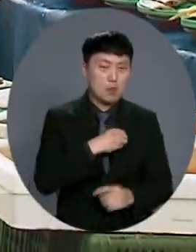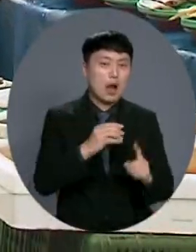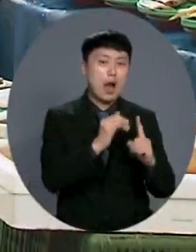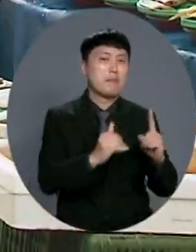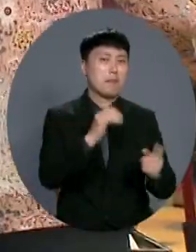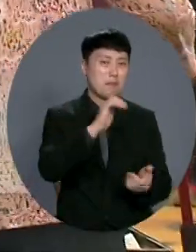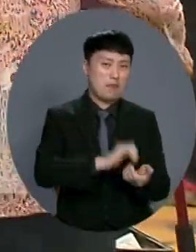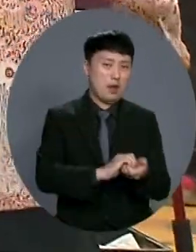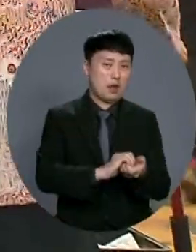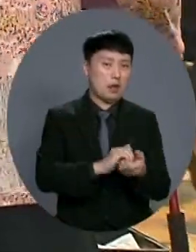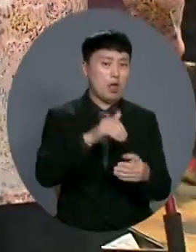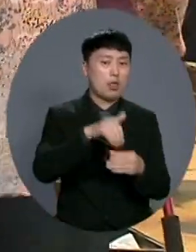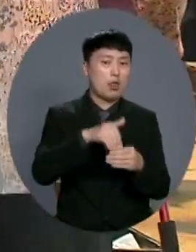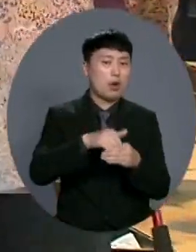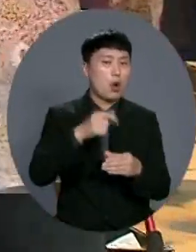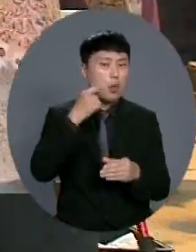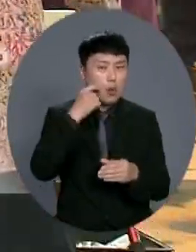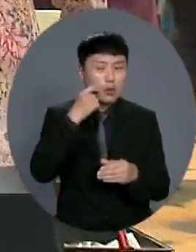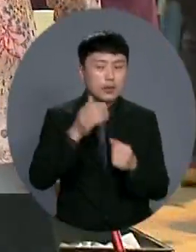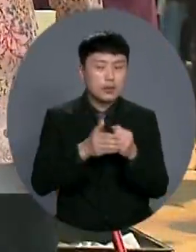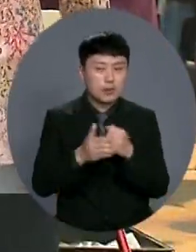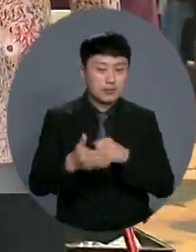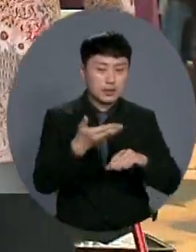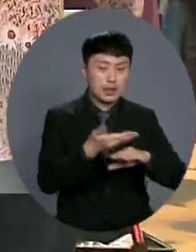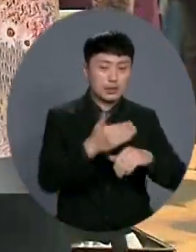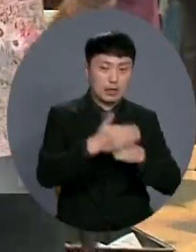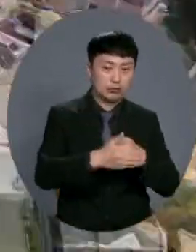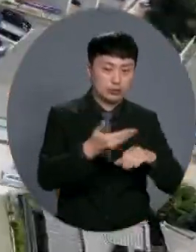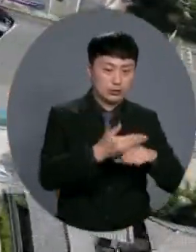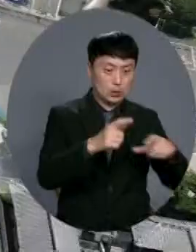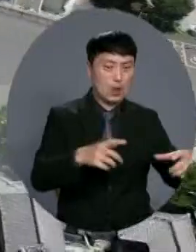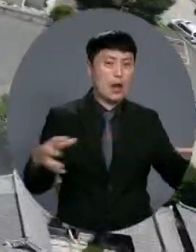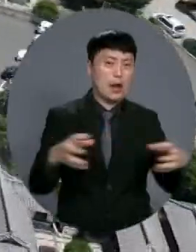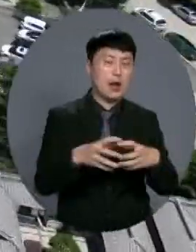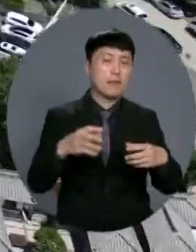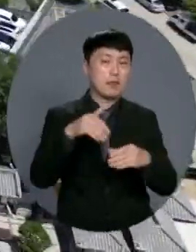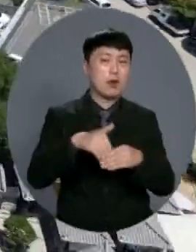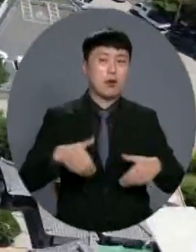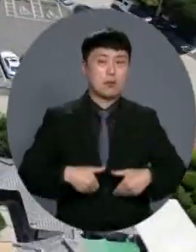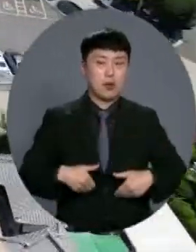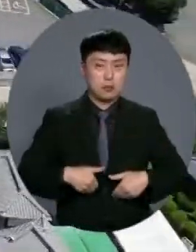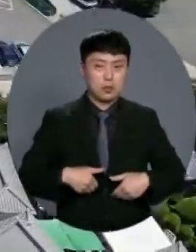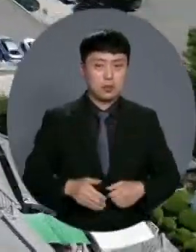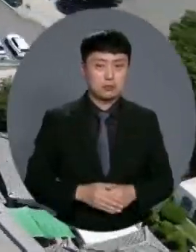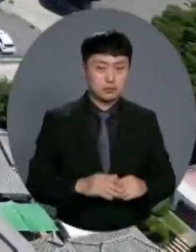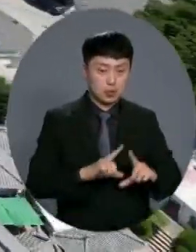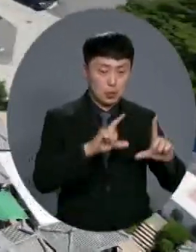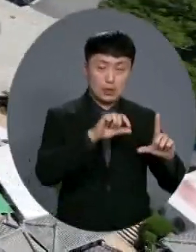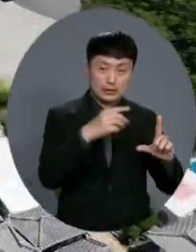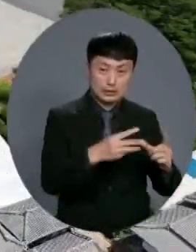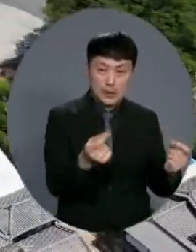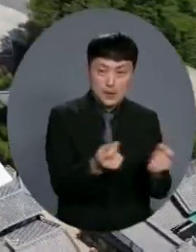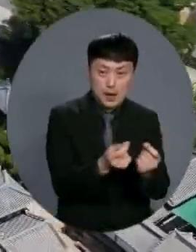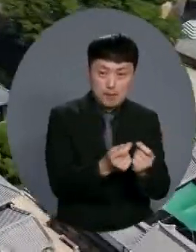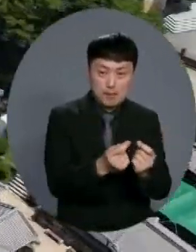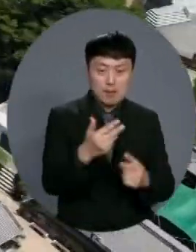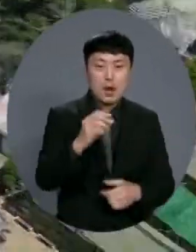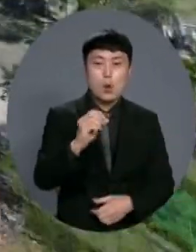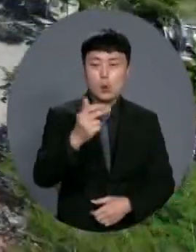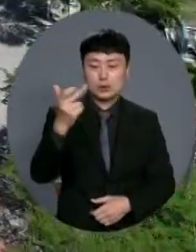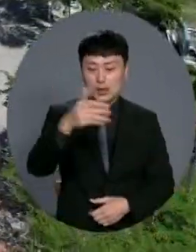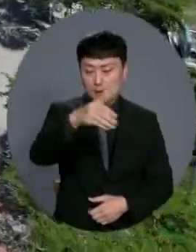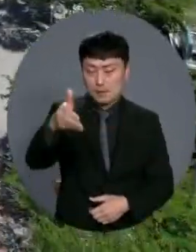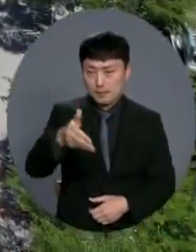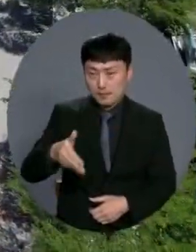되지 못해 대구의 다른 지역과 합쳐야 합니다 지리적으로 붙은 곳은 대구 동구 을이 팔공산이 가로